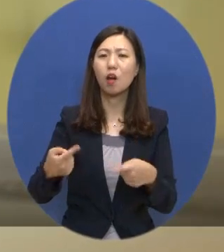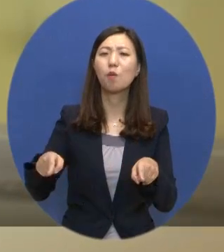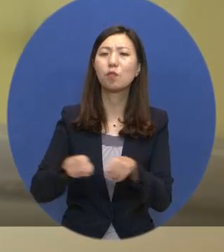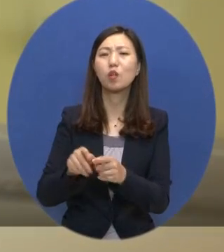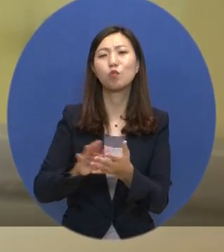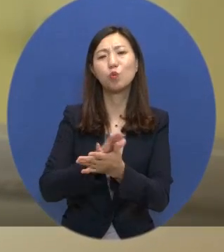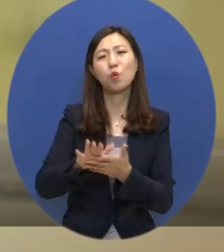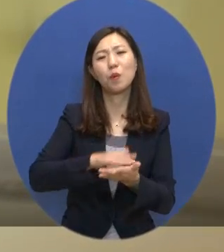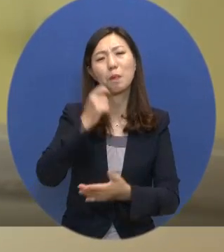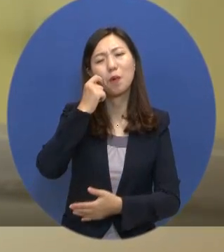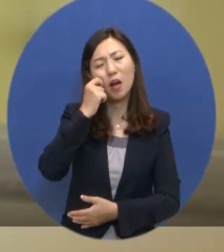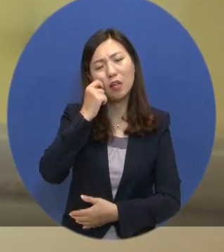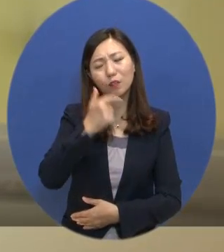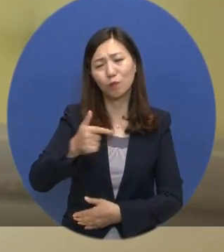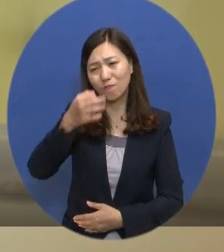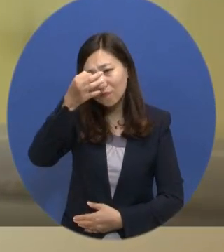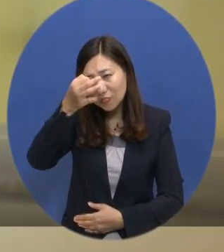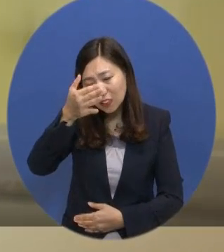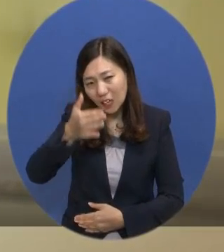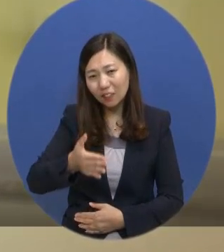조금 미안한데